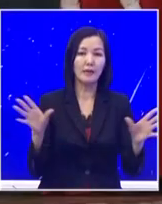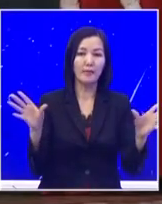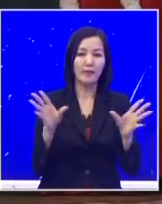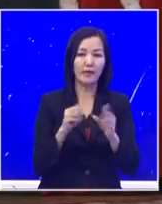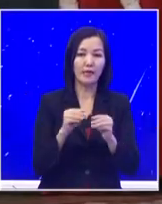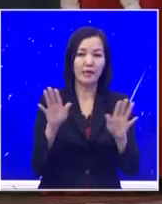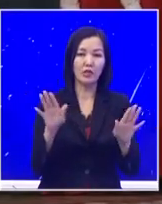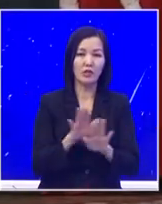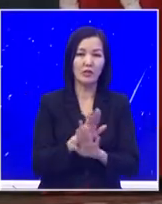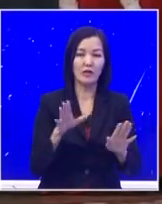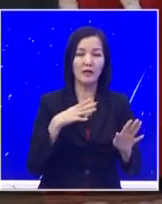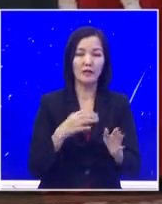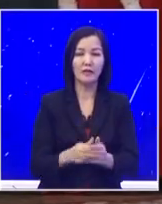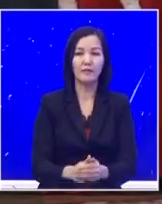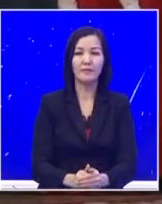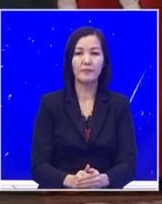қосыла шырқады.